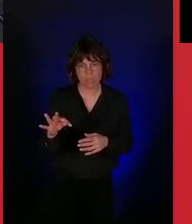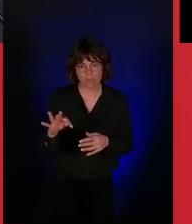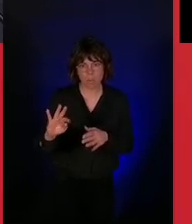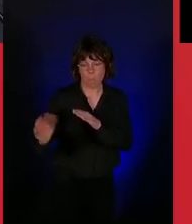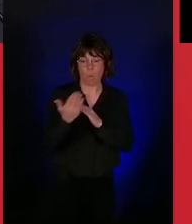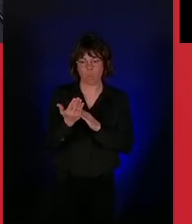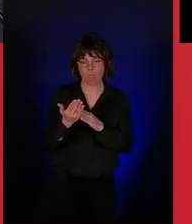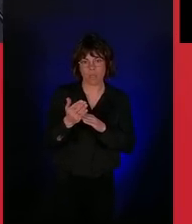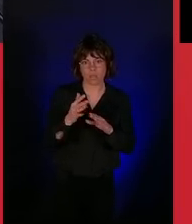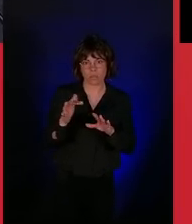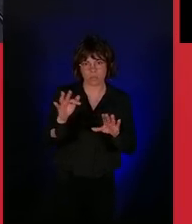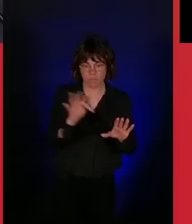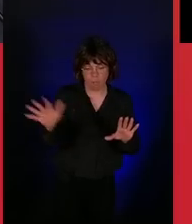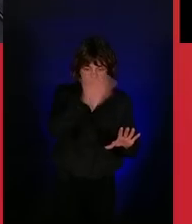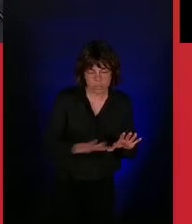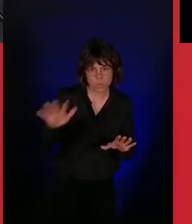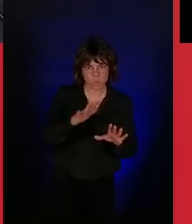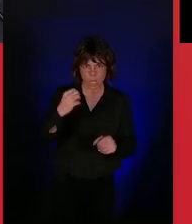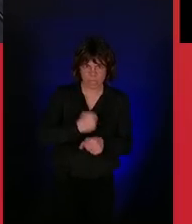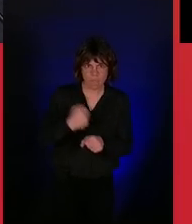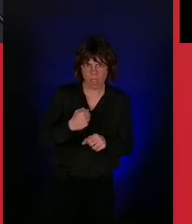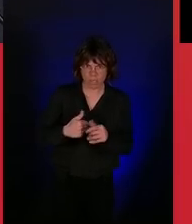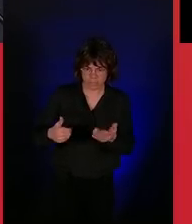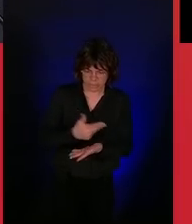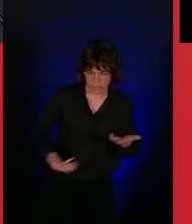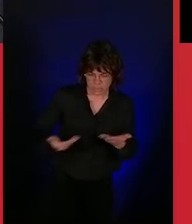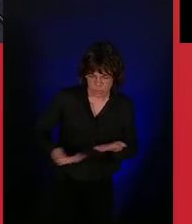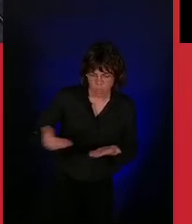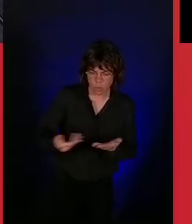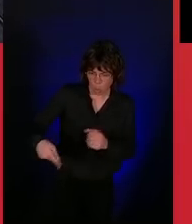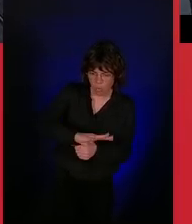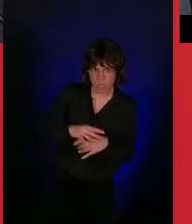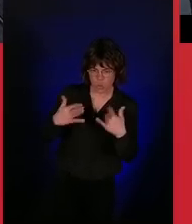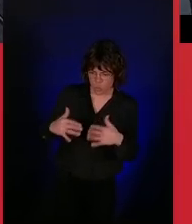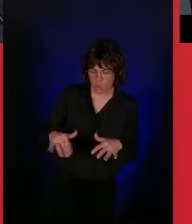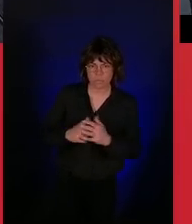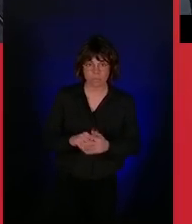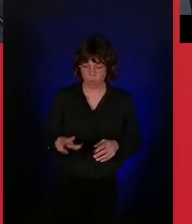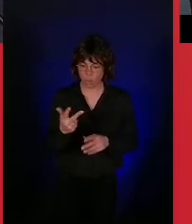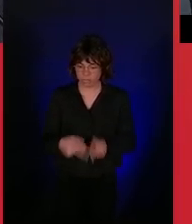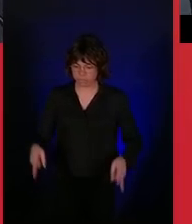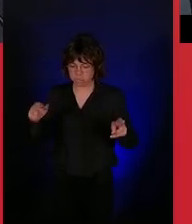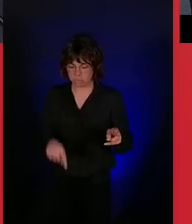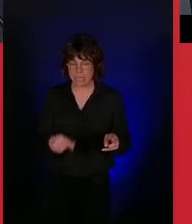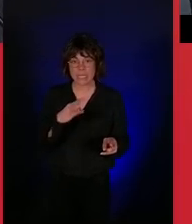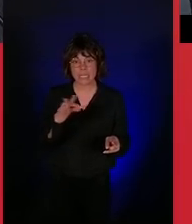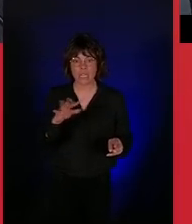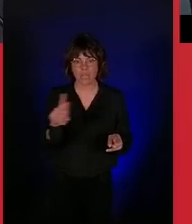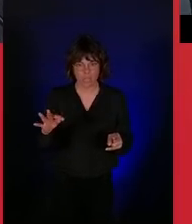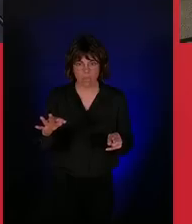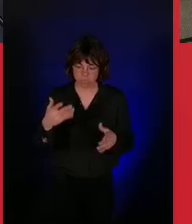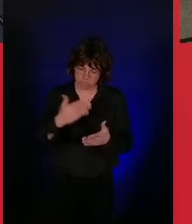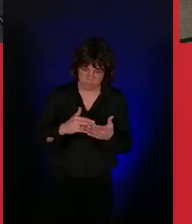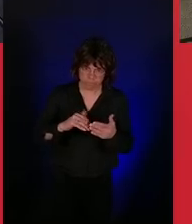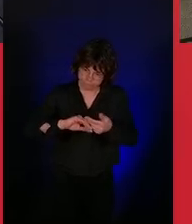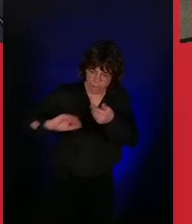pour la protection des travailleurs pendant la pandémie. Le troisième volet traite de la démarche CGT pour un plan de